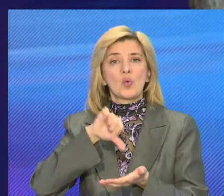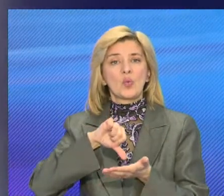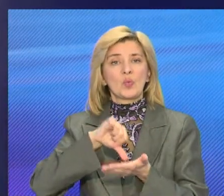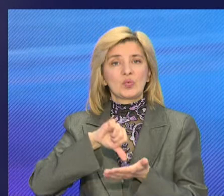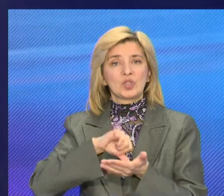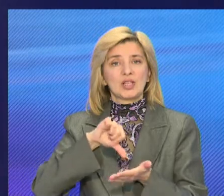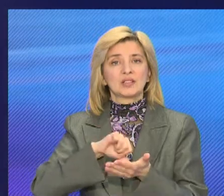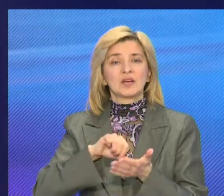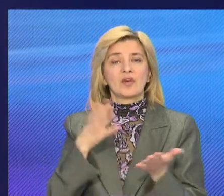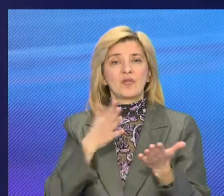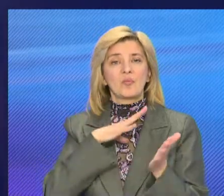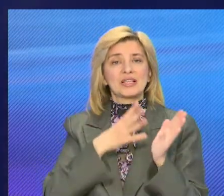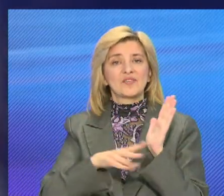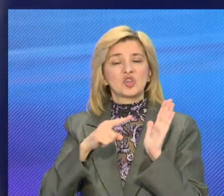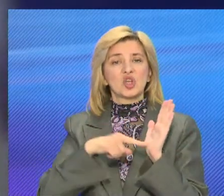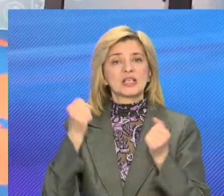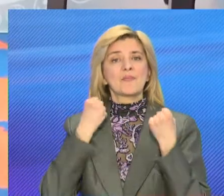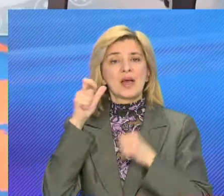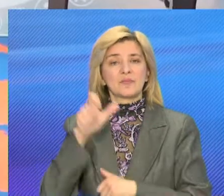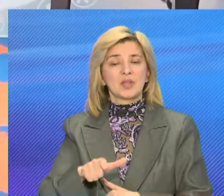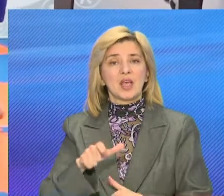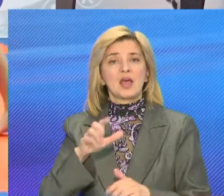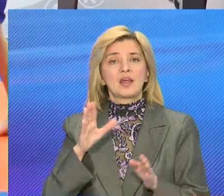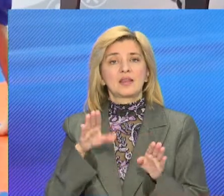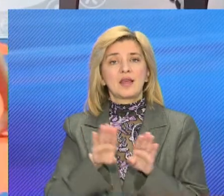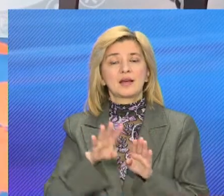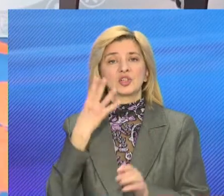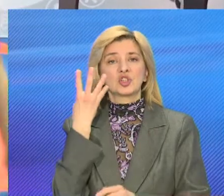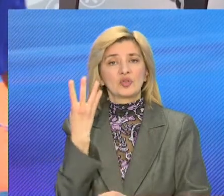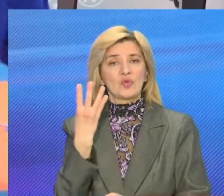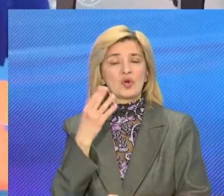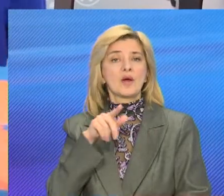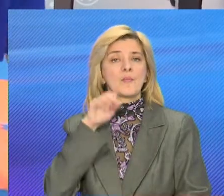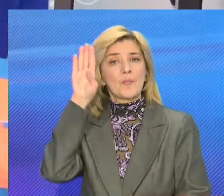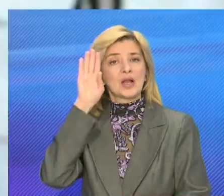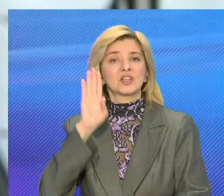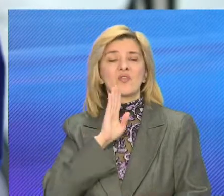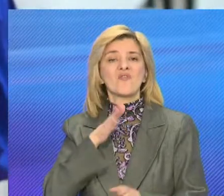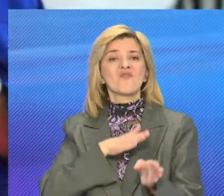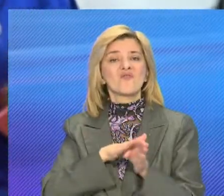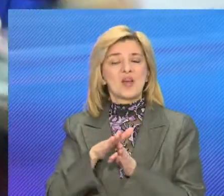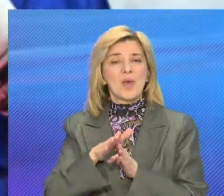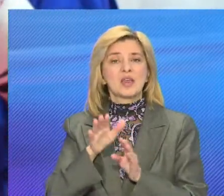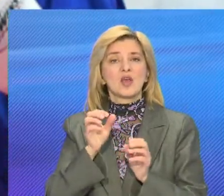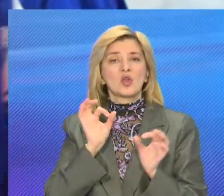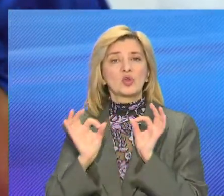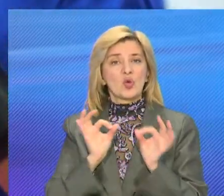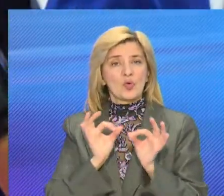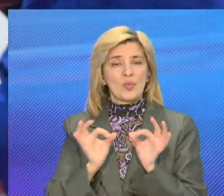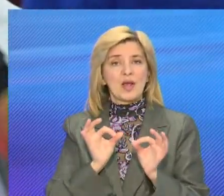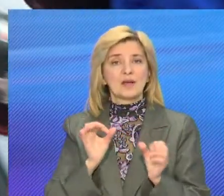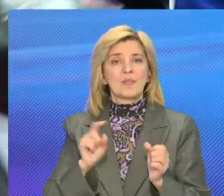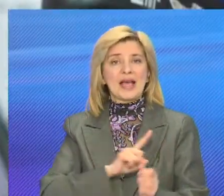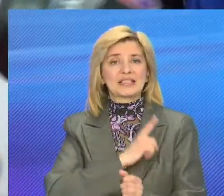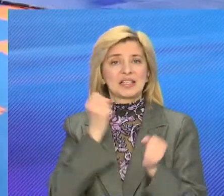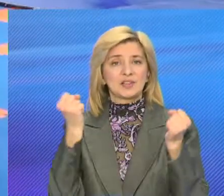спортсменов. Сярод досягнення у немало зауважных. Так, четверо юнаков и девчат выканали норматы у кандидата у майстры спорту Беларуси.